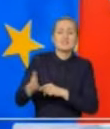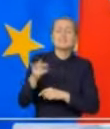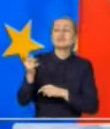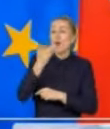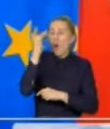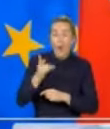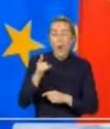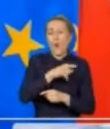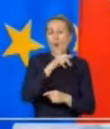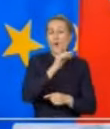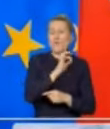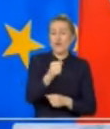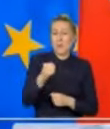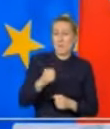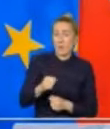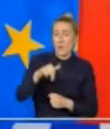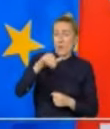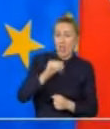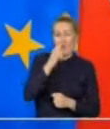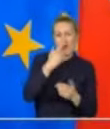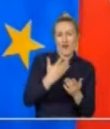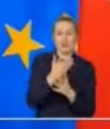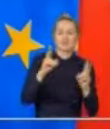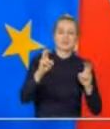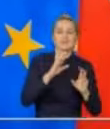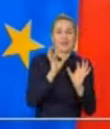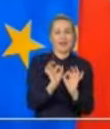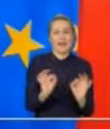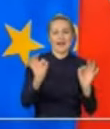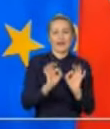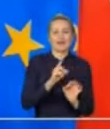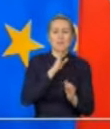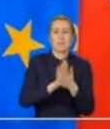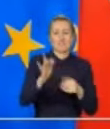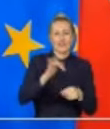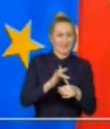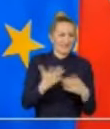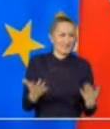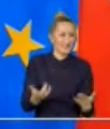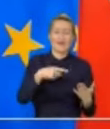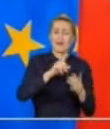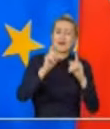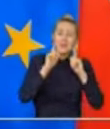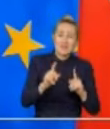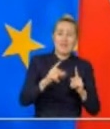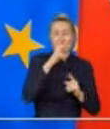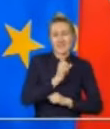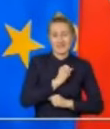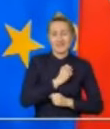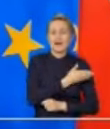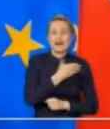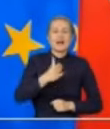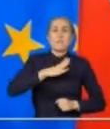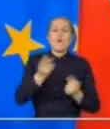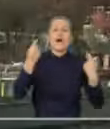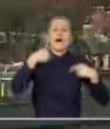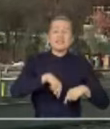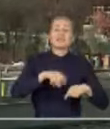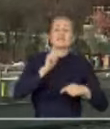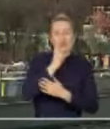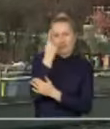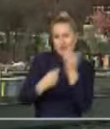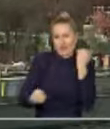mówiąc delikatnie, mało skuteczna. Po prostu była to jednak wizyta ucierająca się o kompromitację.